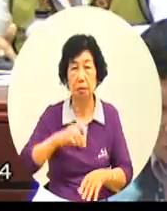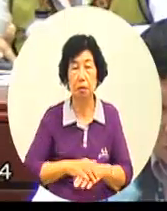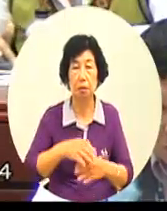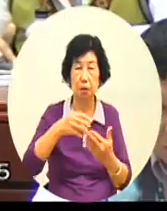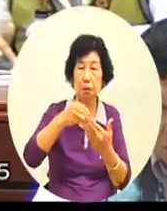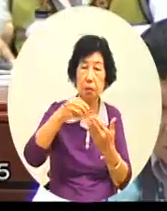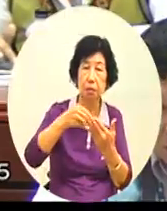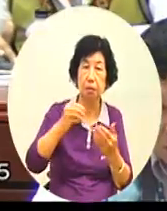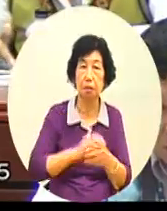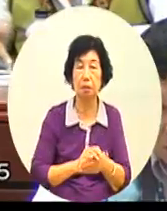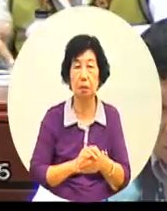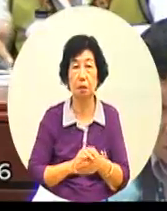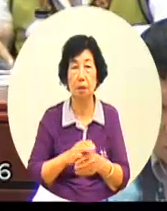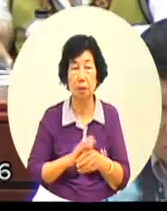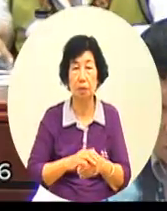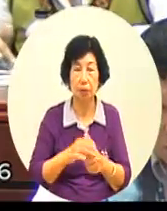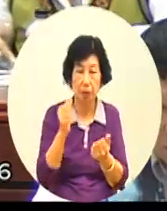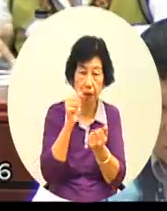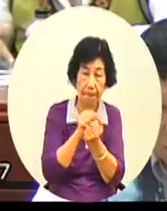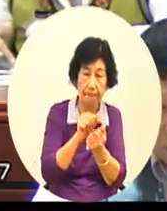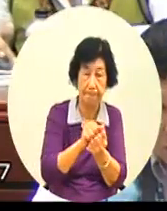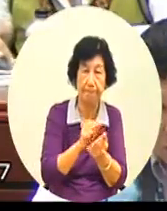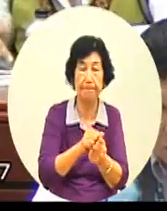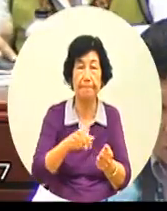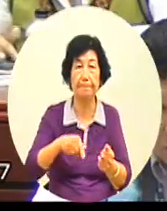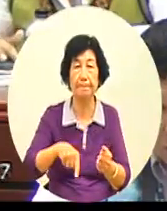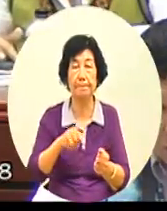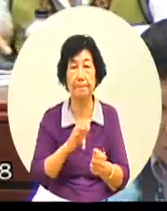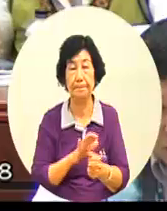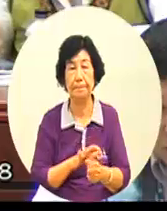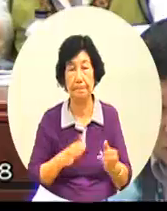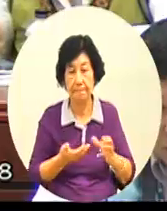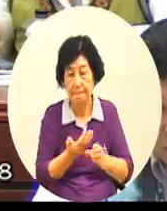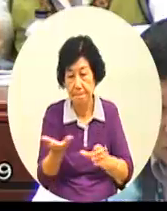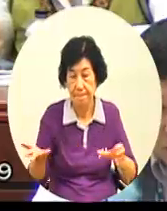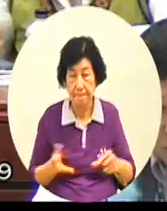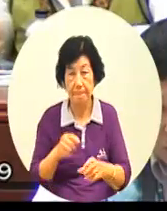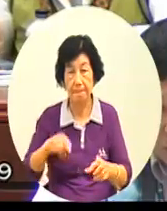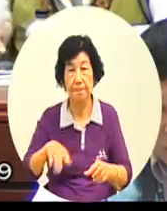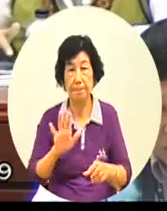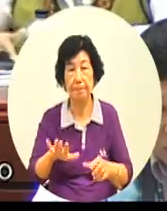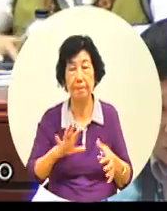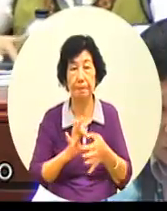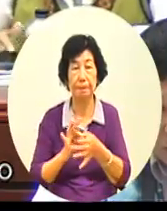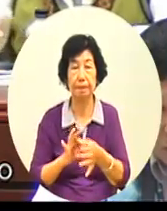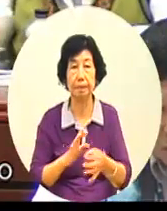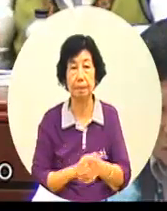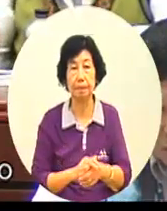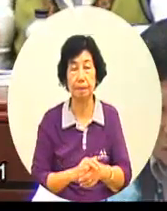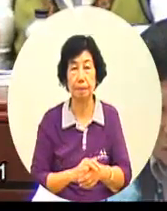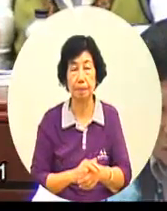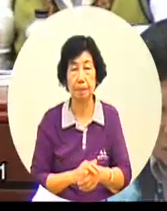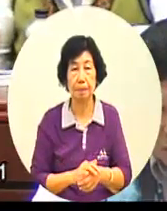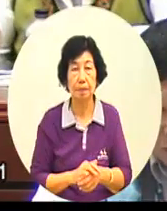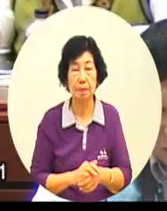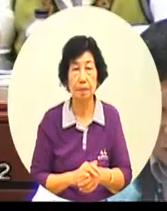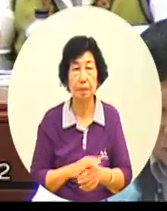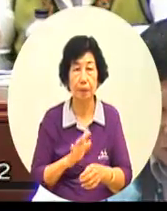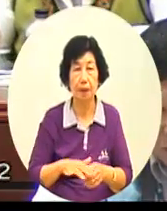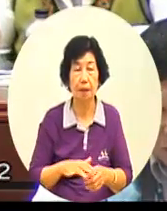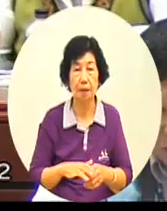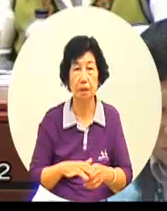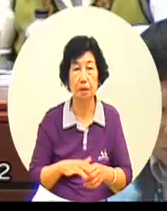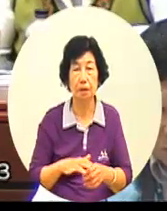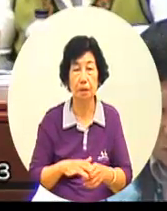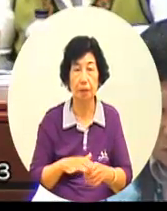在澄清湖这部分，我们现在还在做有关于争取设在高雄的